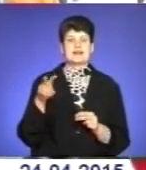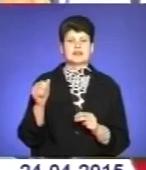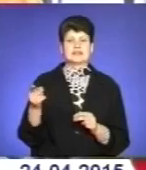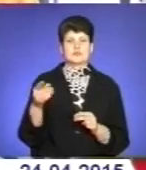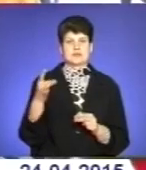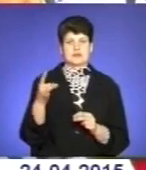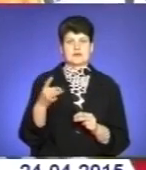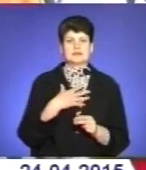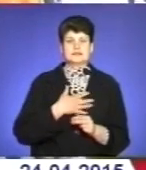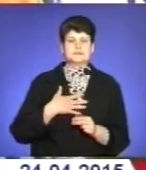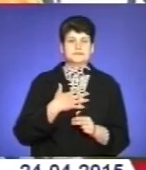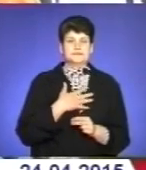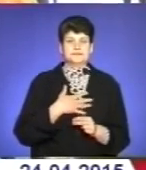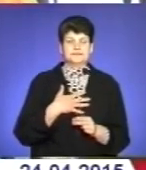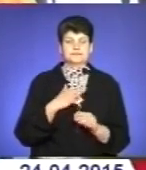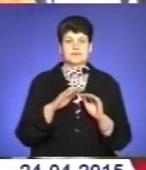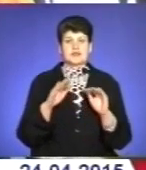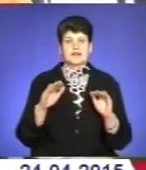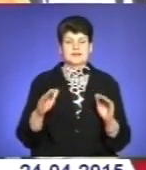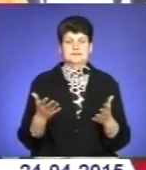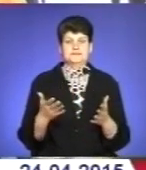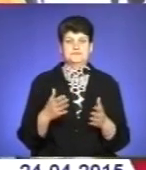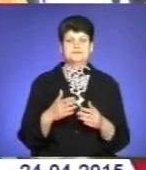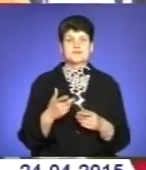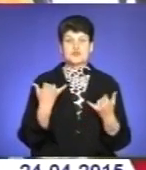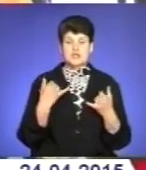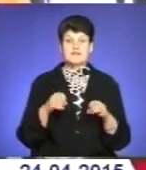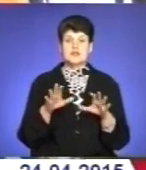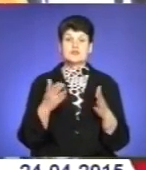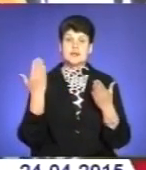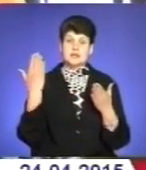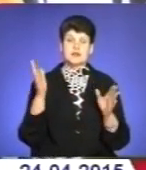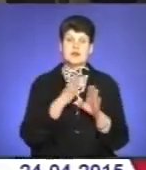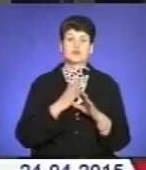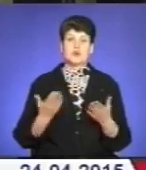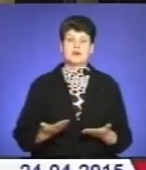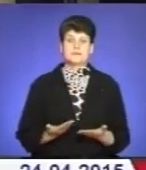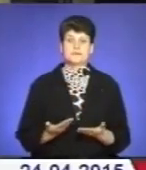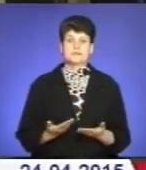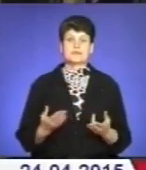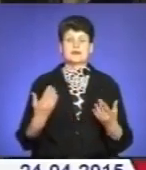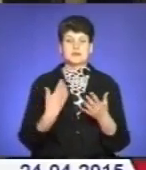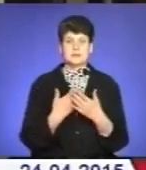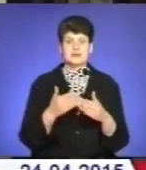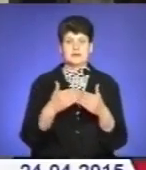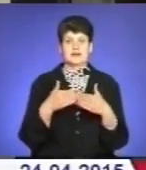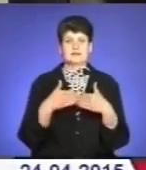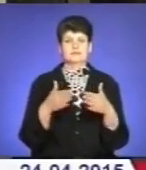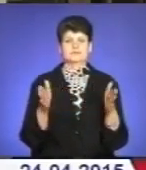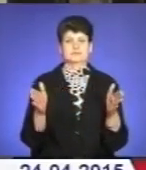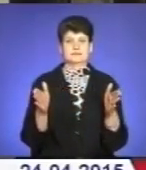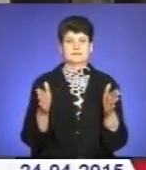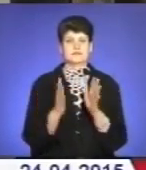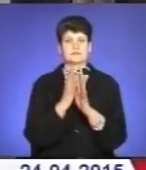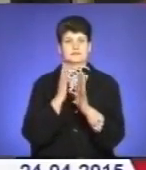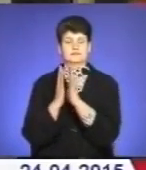Звичайно, хвилювання для дітей, за учнів. Сьогодні вирішується їхня доля майбутня. Нарешті двері відчиняють, впускають по